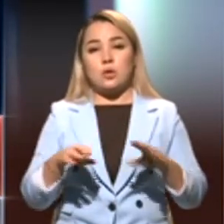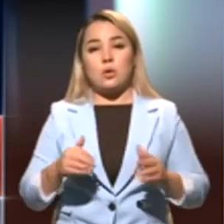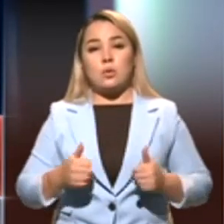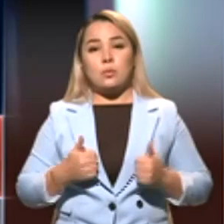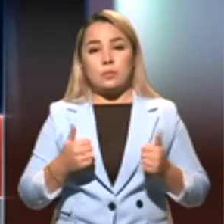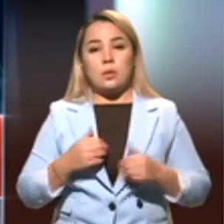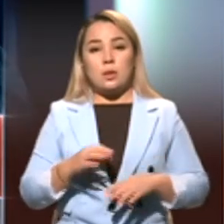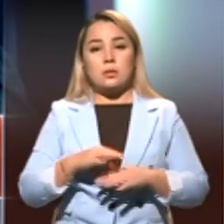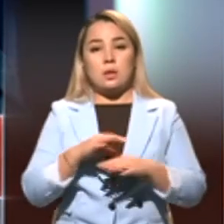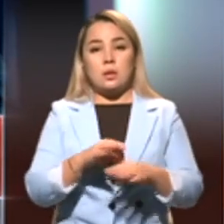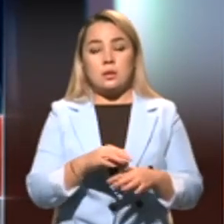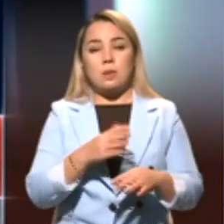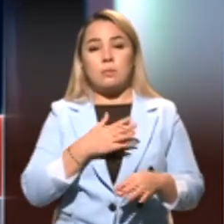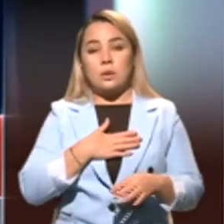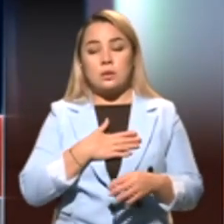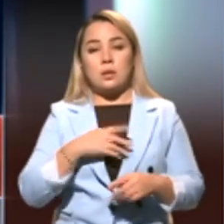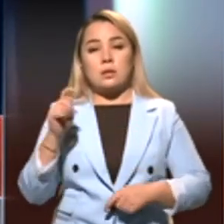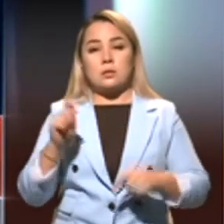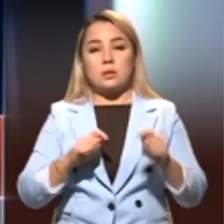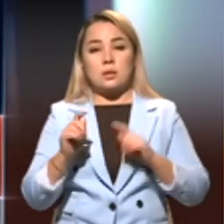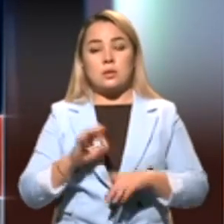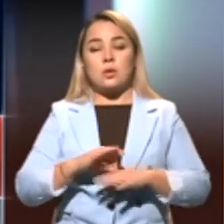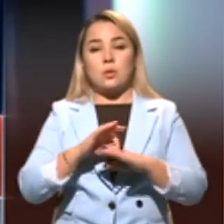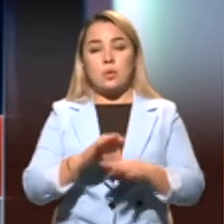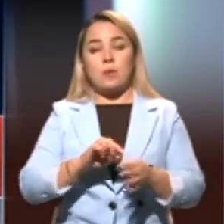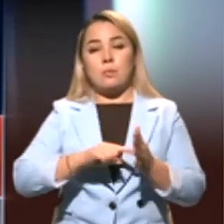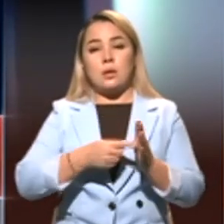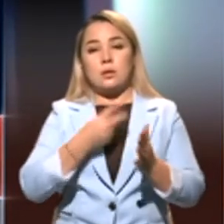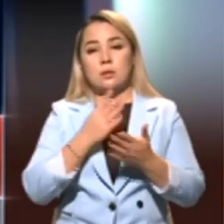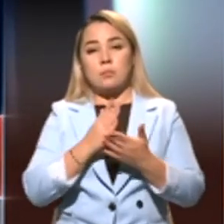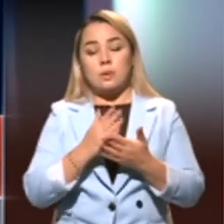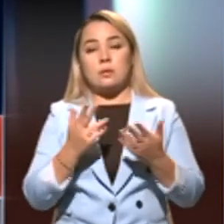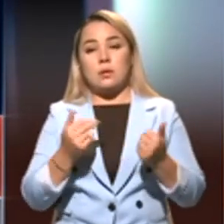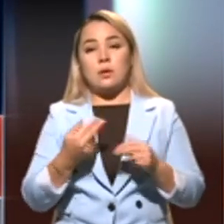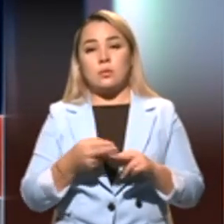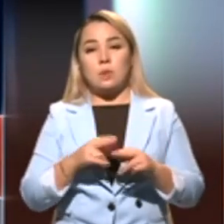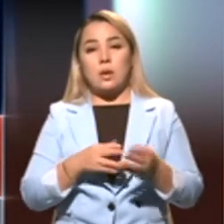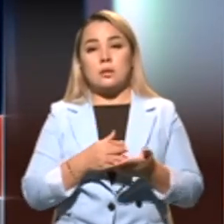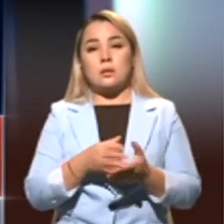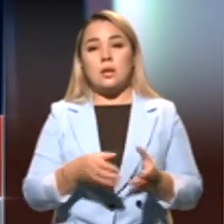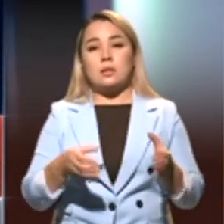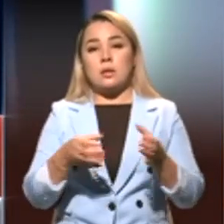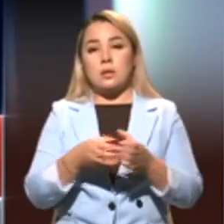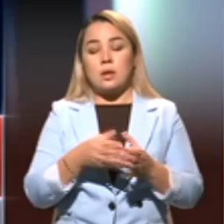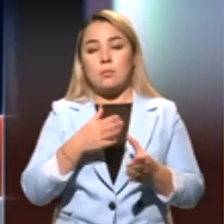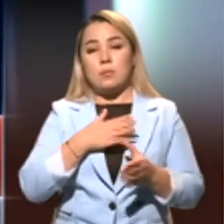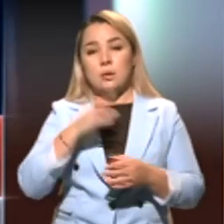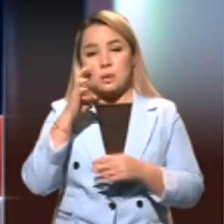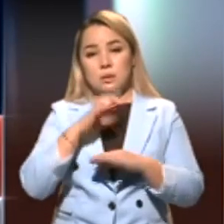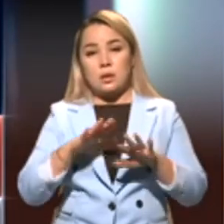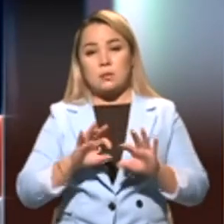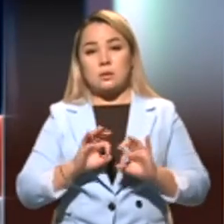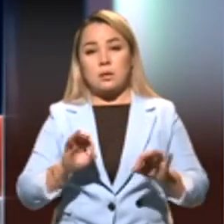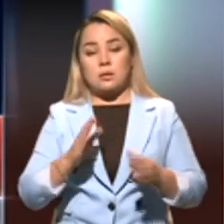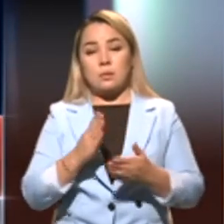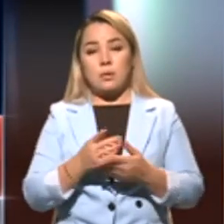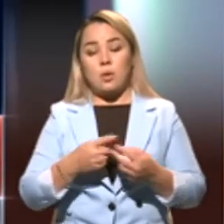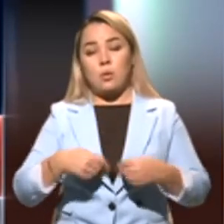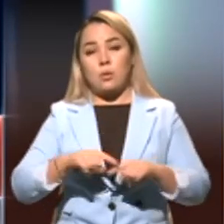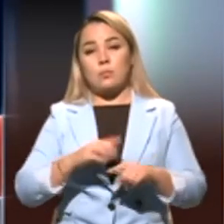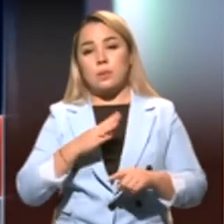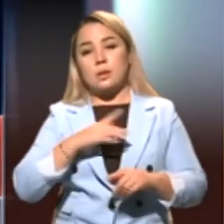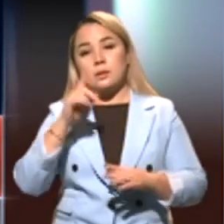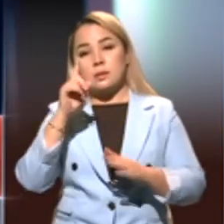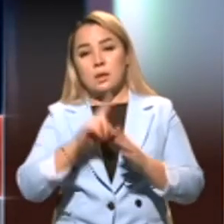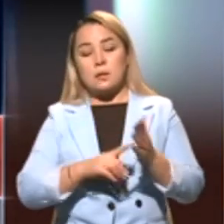умтулуш бул биздин жаңагы съезди өткөрүүдөгү деңгээлди максат. Сонтан арине бул энди саясат биздин элимизде айтат го, биз зайырлы коомбуз, дин